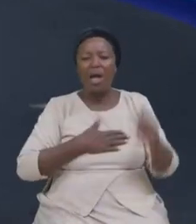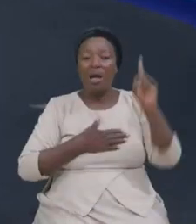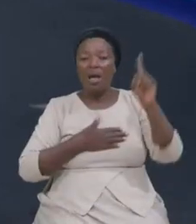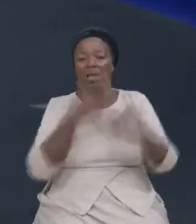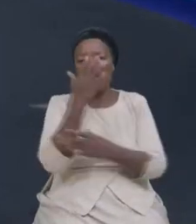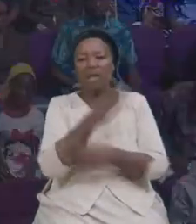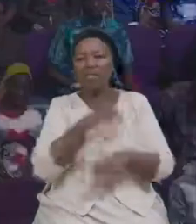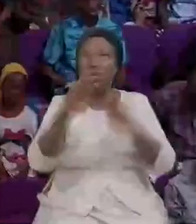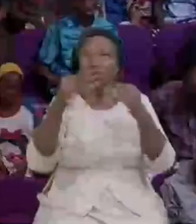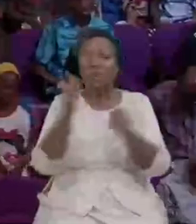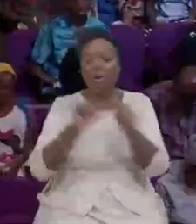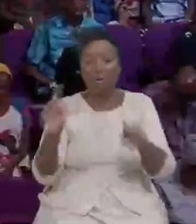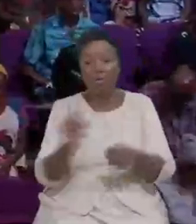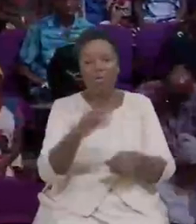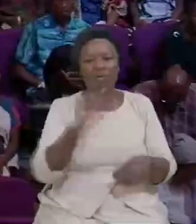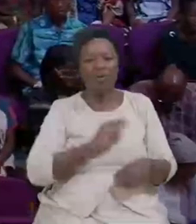au nom de Jésus.